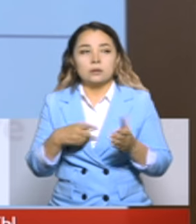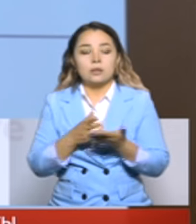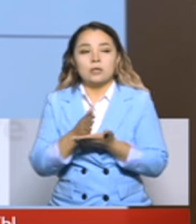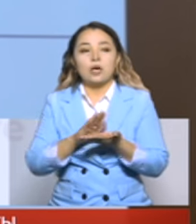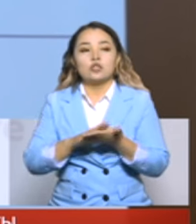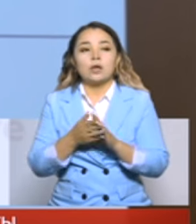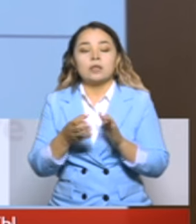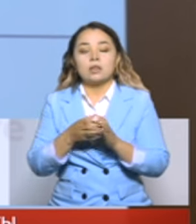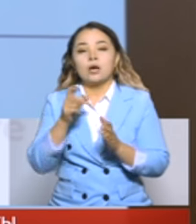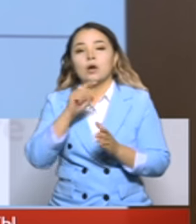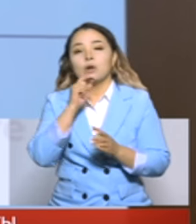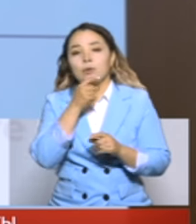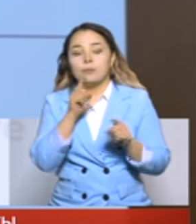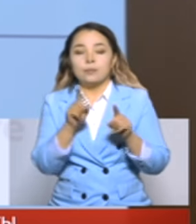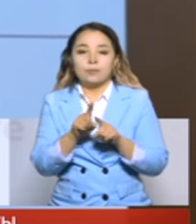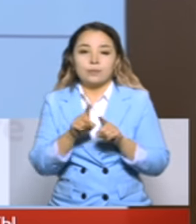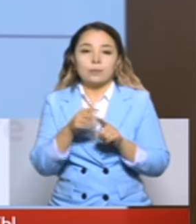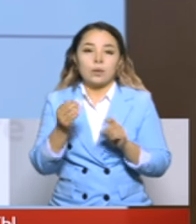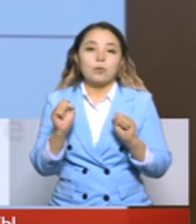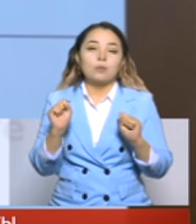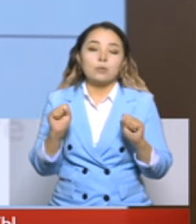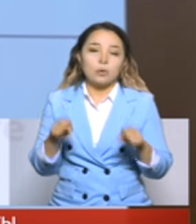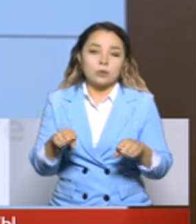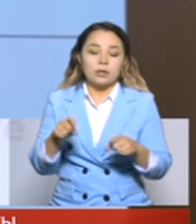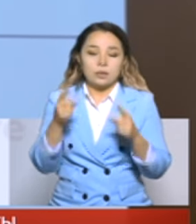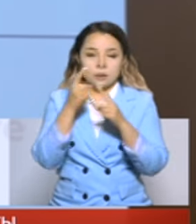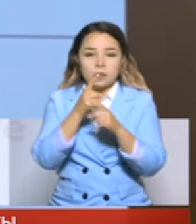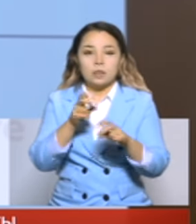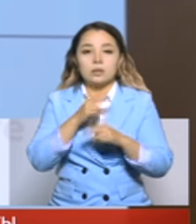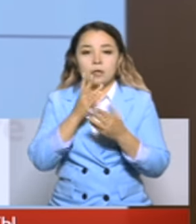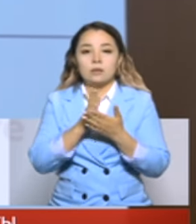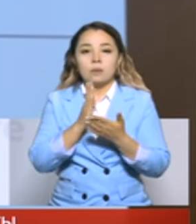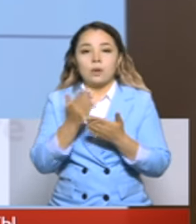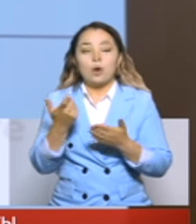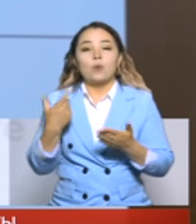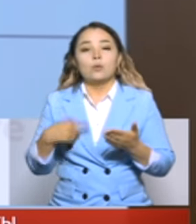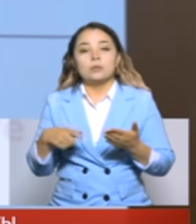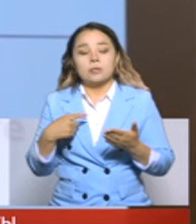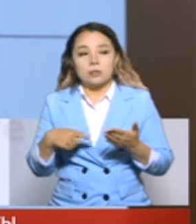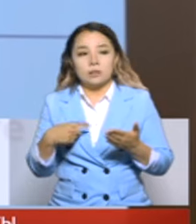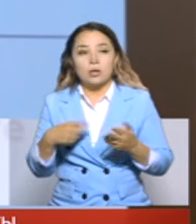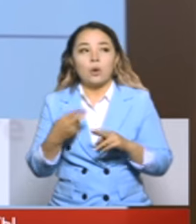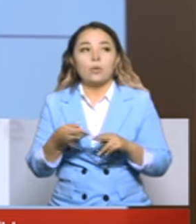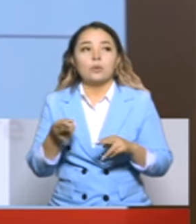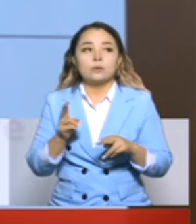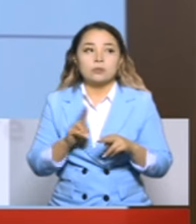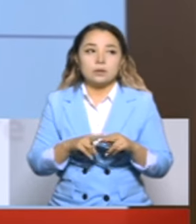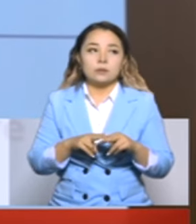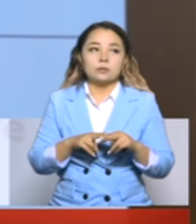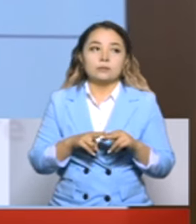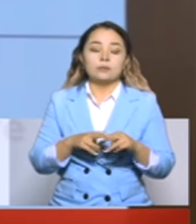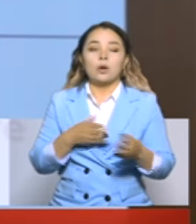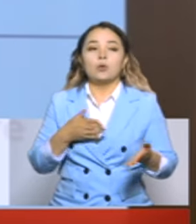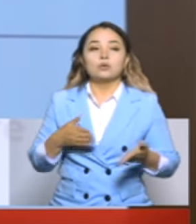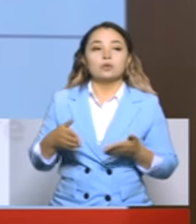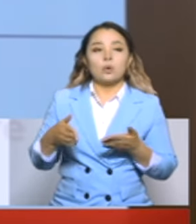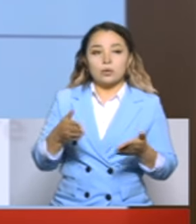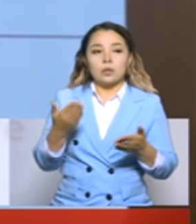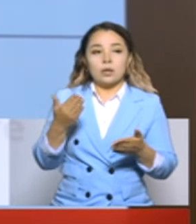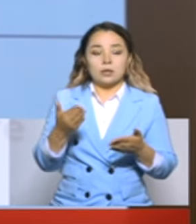саяси және экономикалық мүмкіндіктерін ескере отырып, өздері осы жолға